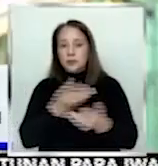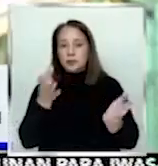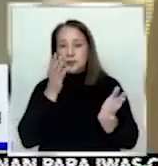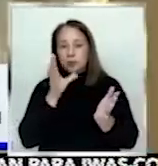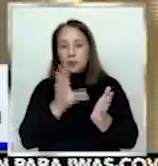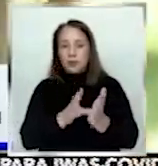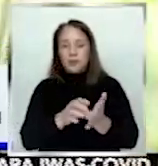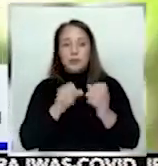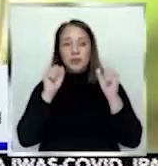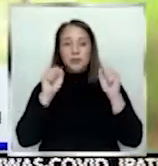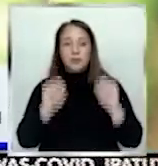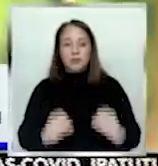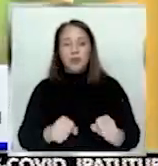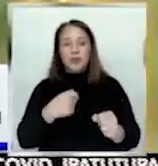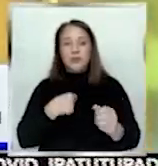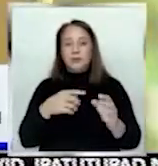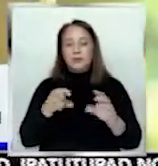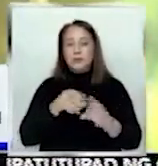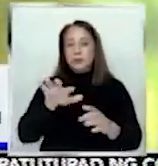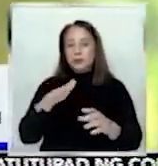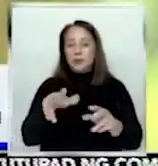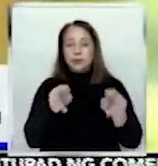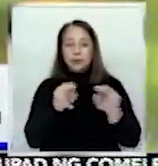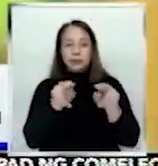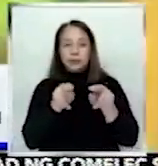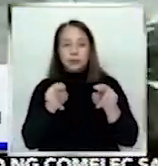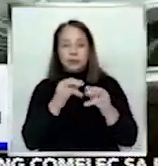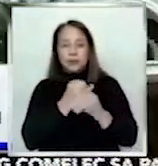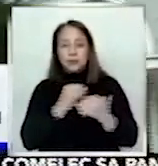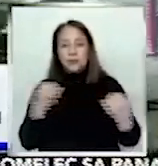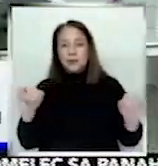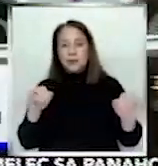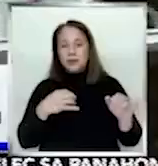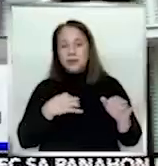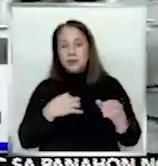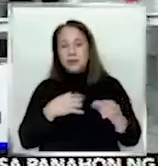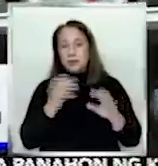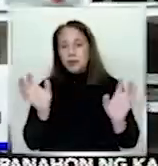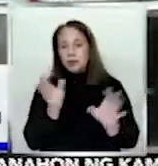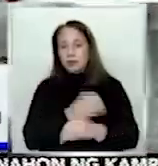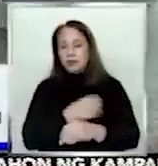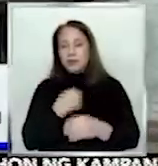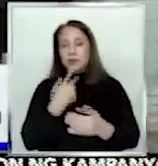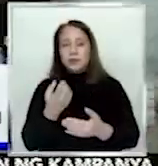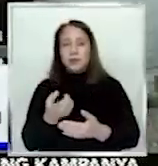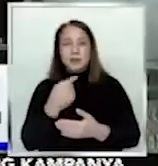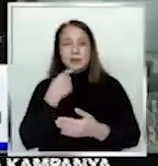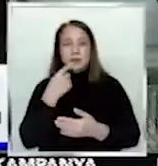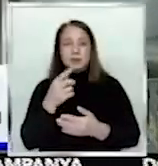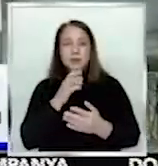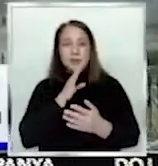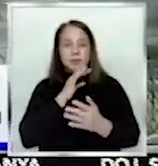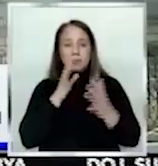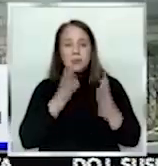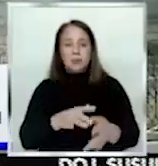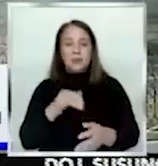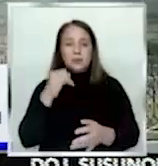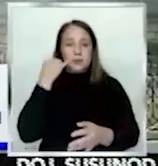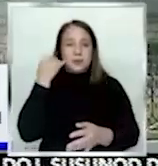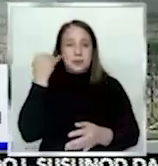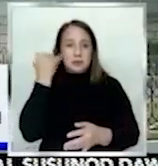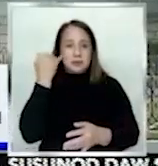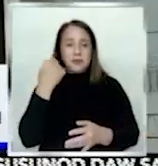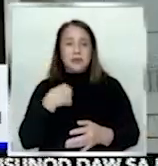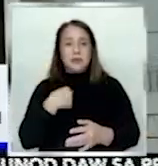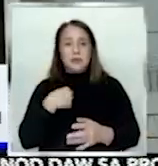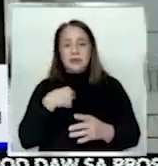pwedeng ilagay sa alanganin ang neutrality at independence ng komisyon. Tinukoy niya ang sinabi ni COMELEC spokesperson James Jimenez na posibleng red flag para